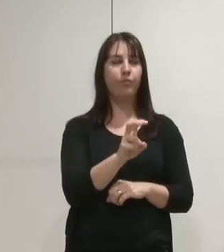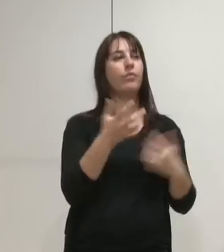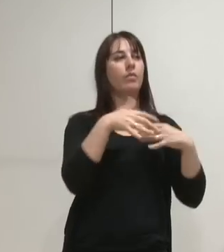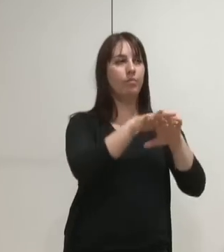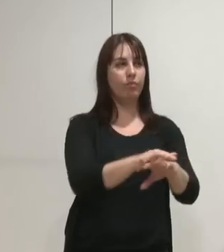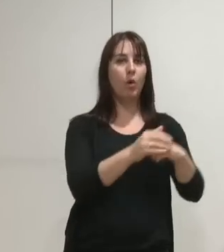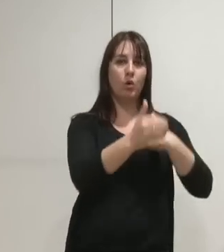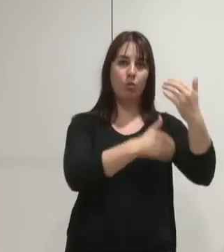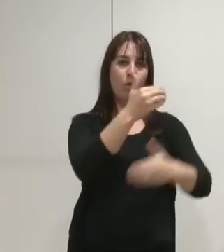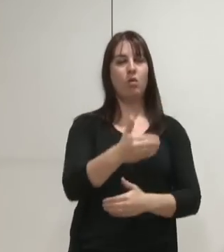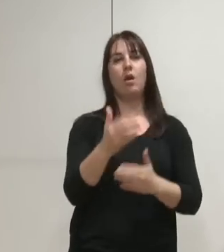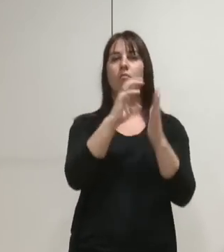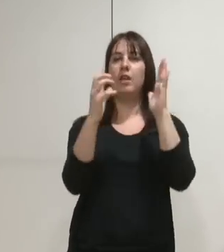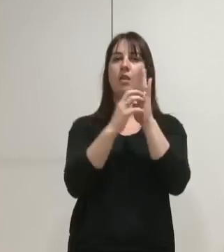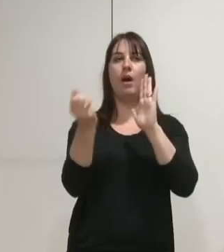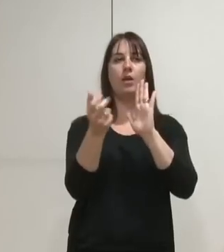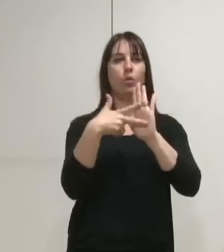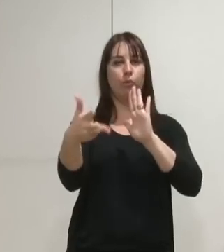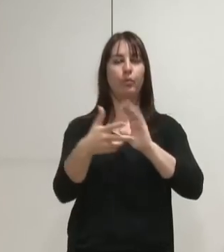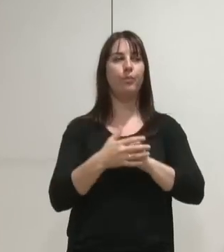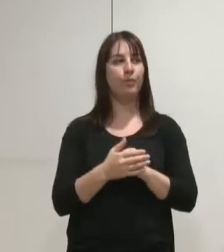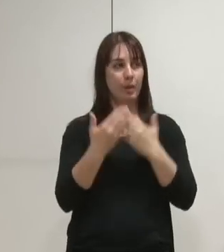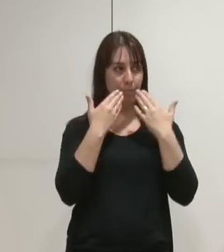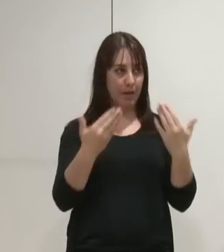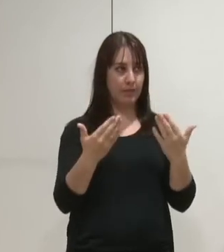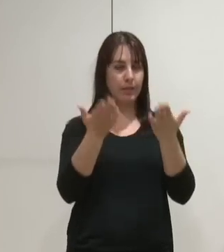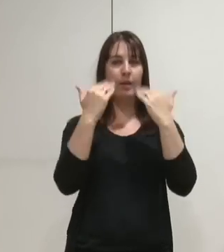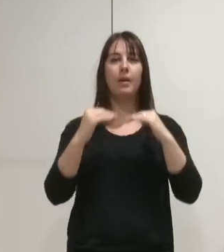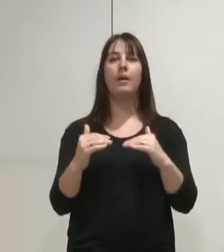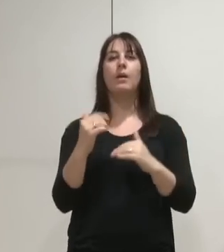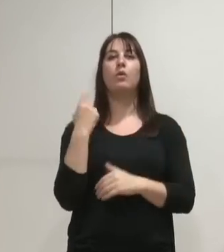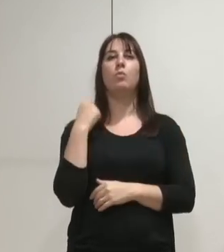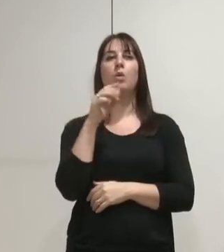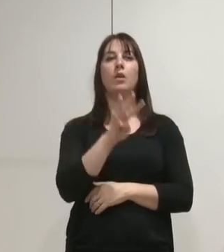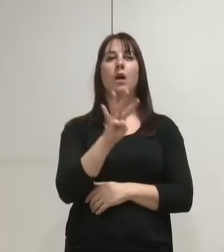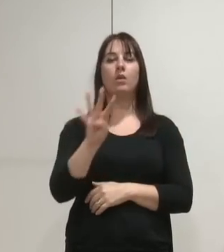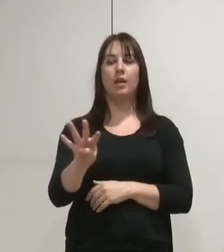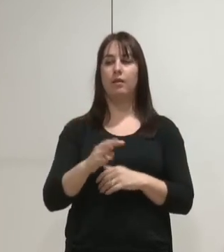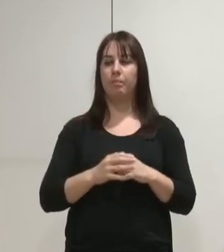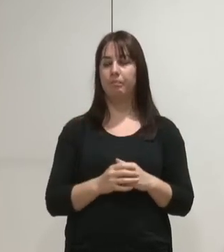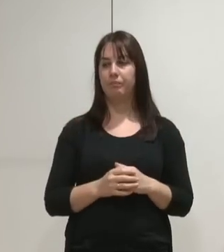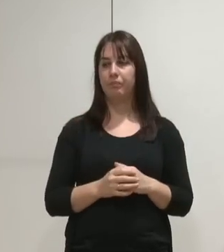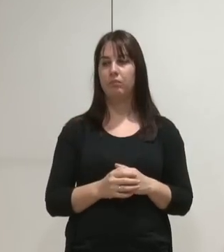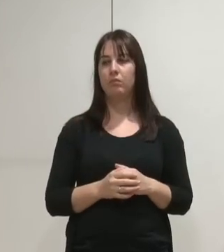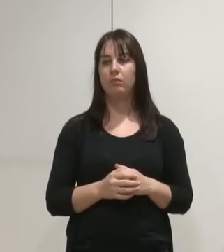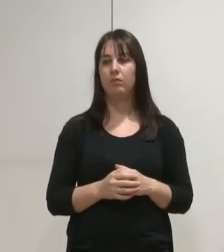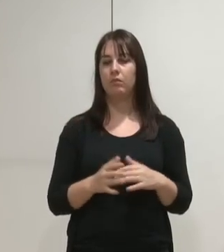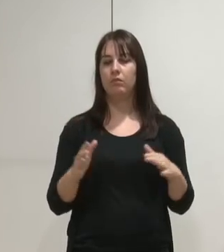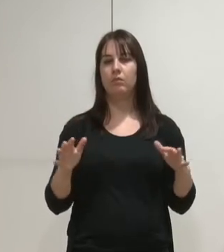délibération adopté je vous remercie la 44 porte sur des